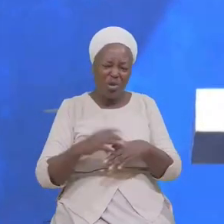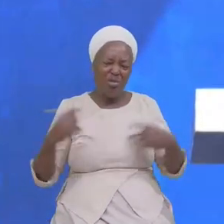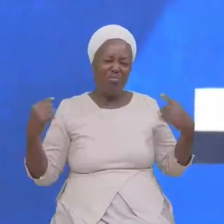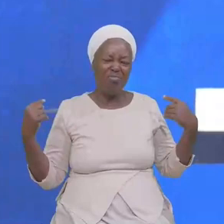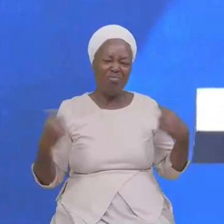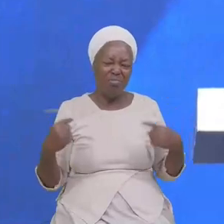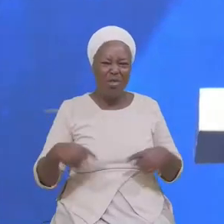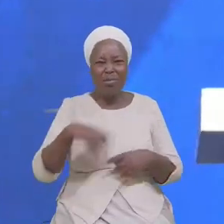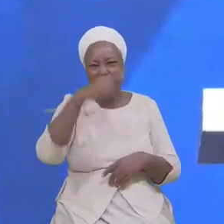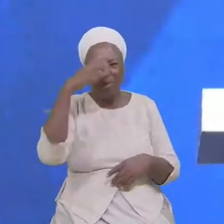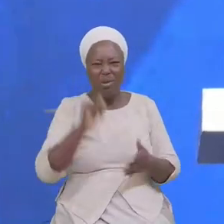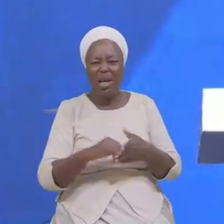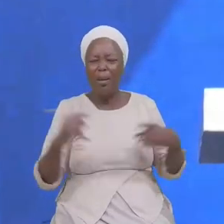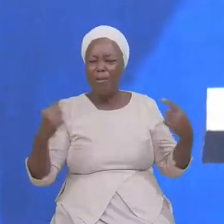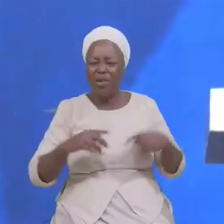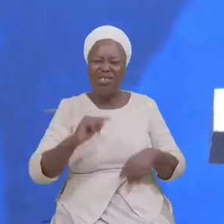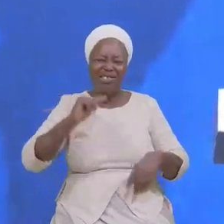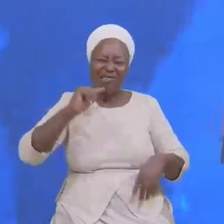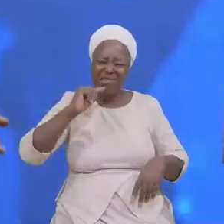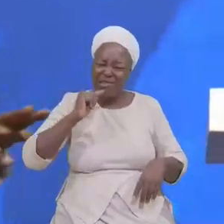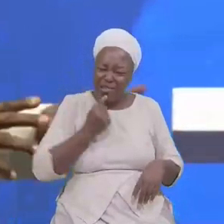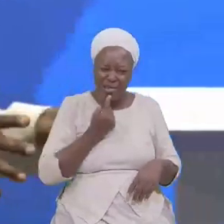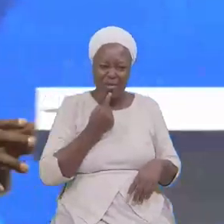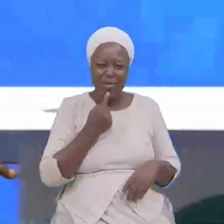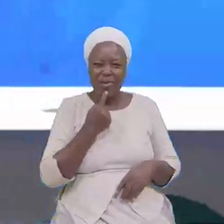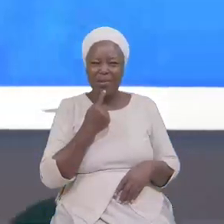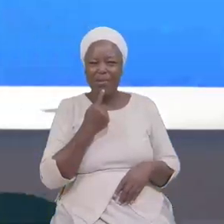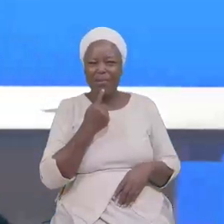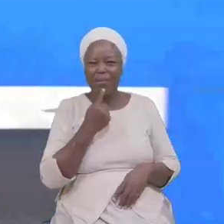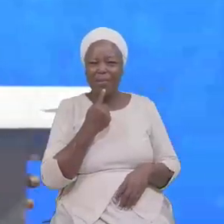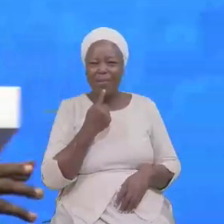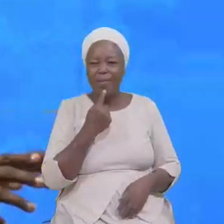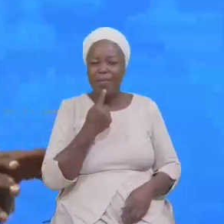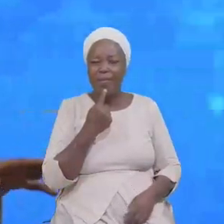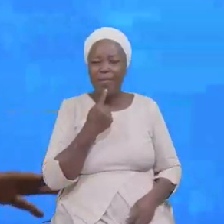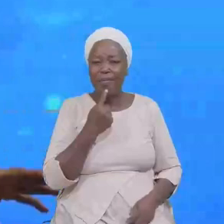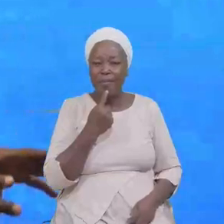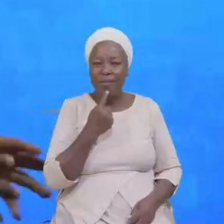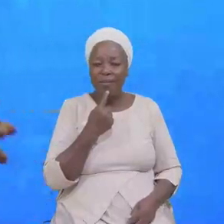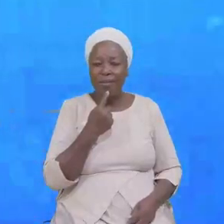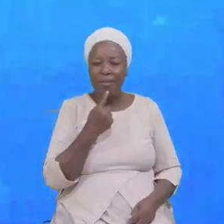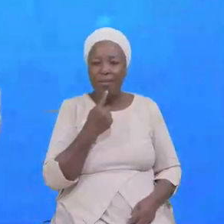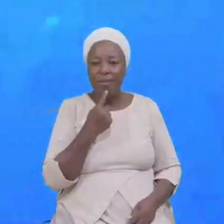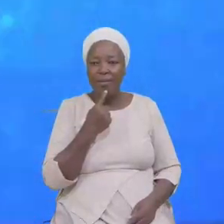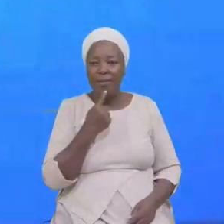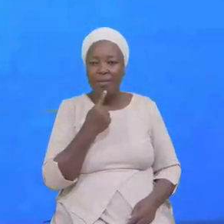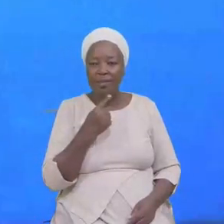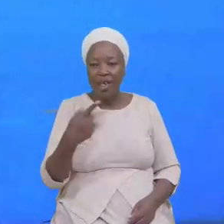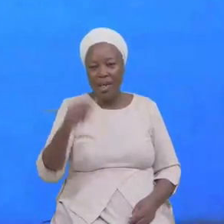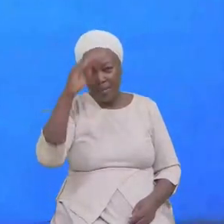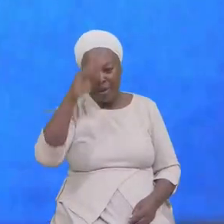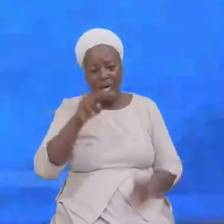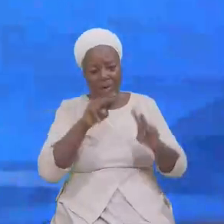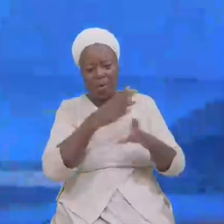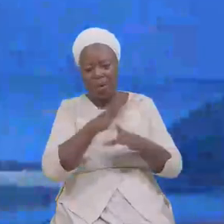Il renfrognait la mine parce que la douleur était forte. Il a détourné le regard de ces